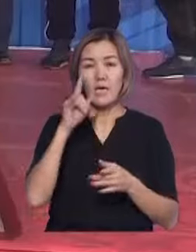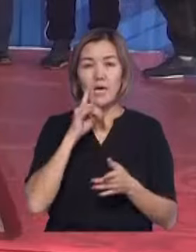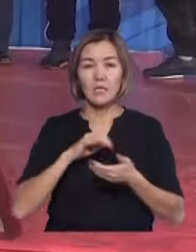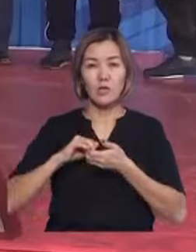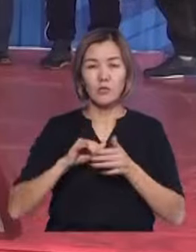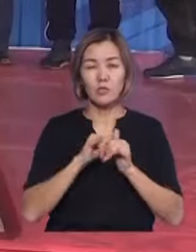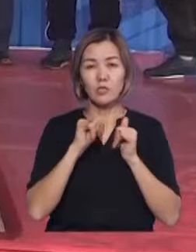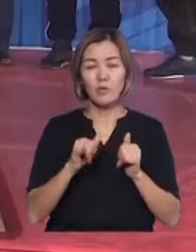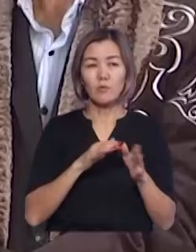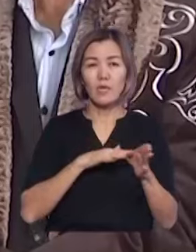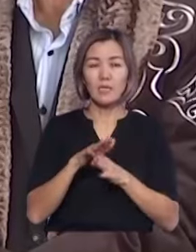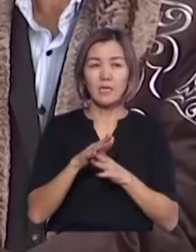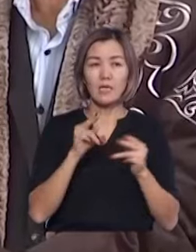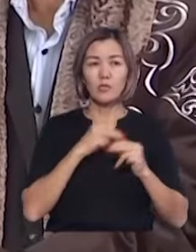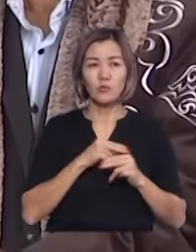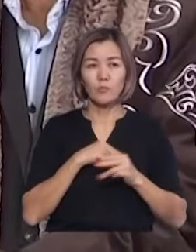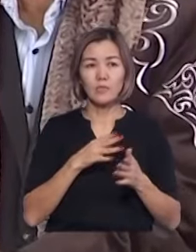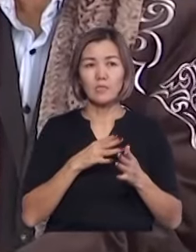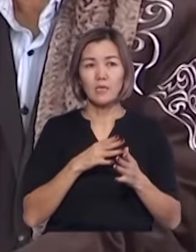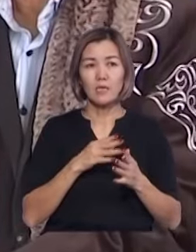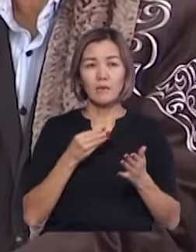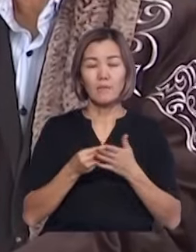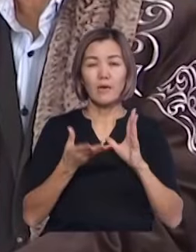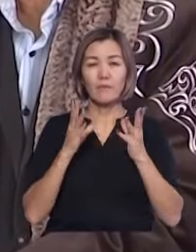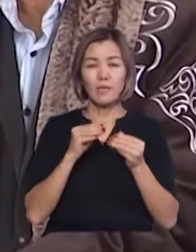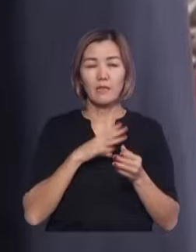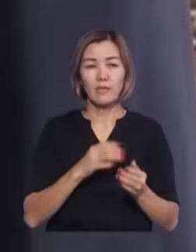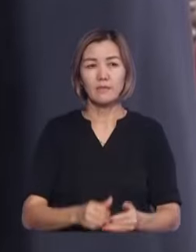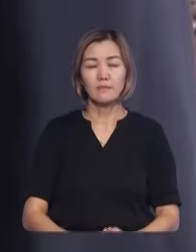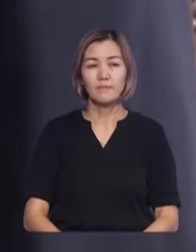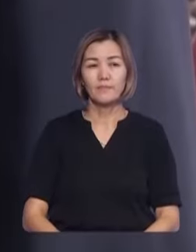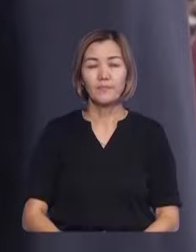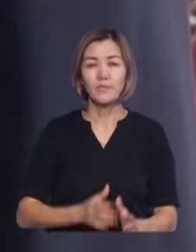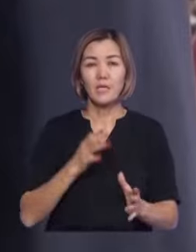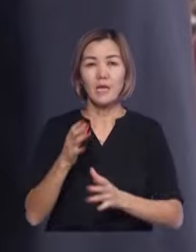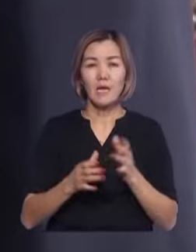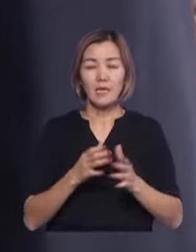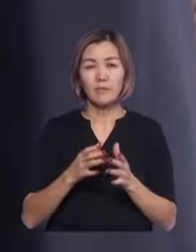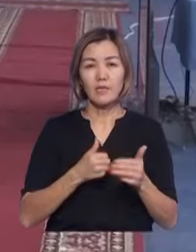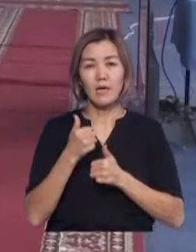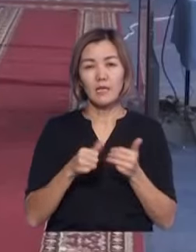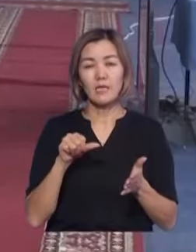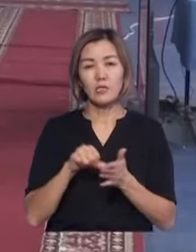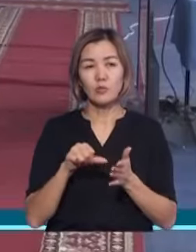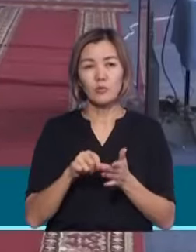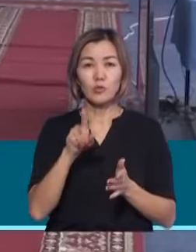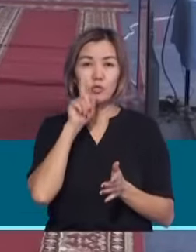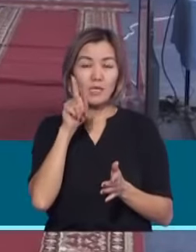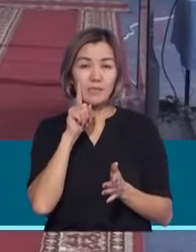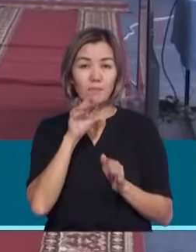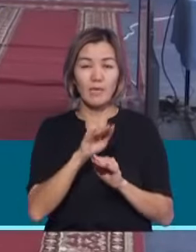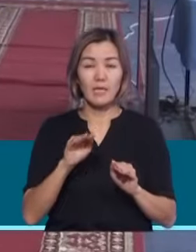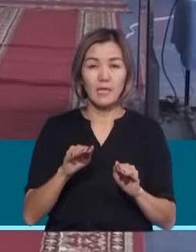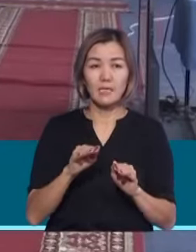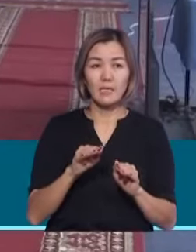күресін дамытуда атқарылып жатқан жұмыс легі бағамдалды. Әлемдік аренаға шығу үшін осы жас өрендердің